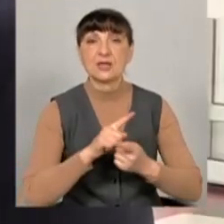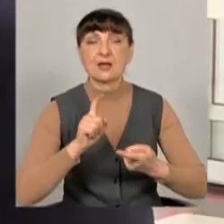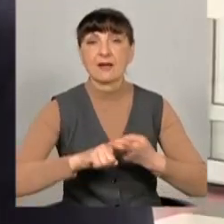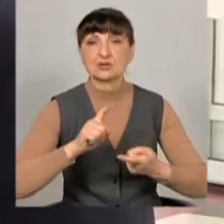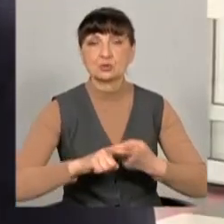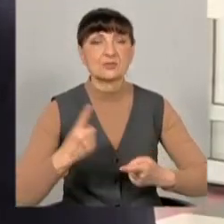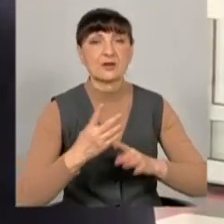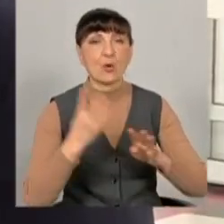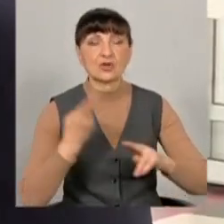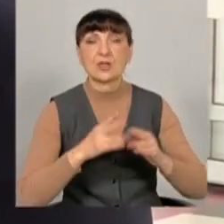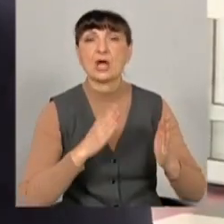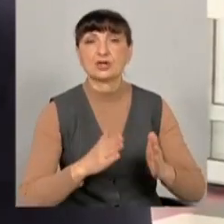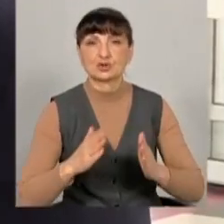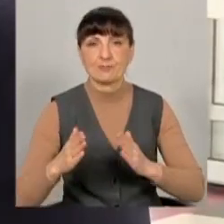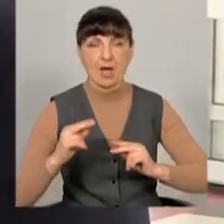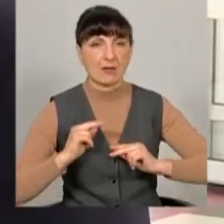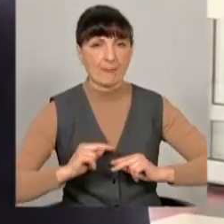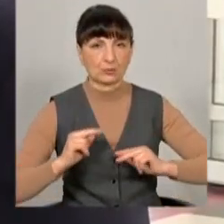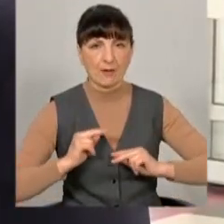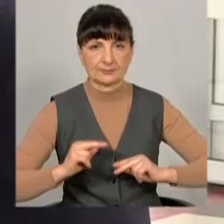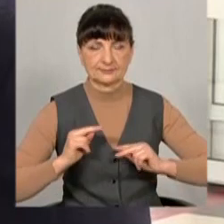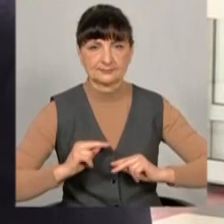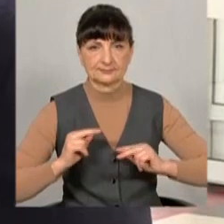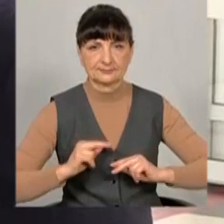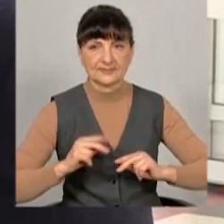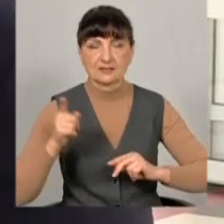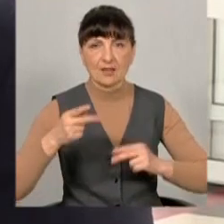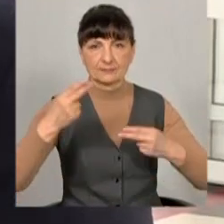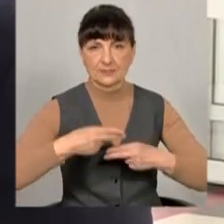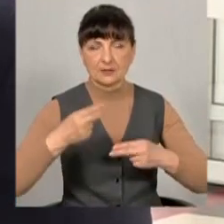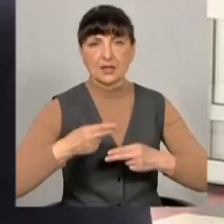первую очередь это режима работы МСПС «Харгос».